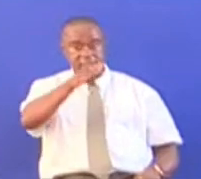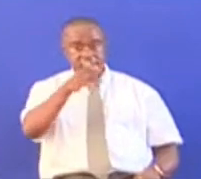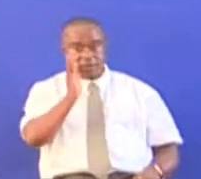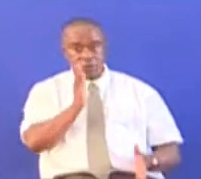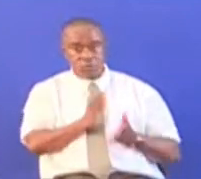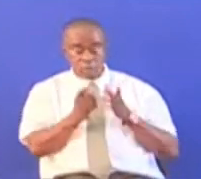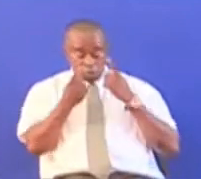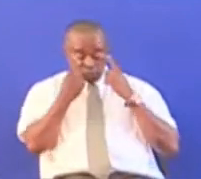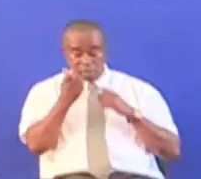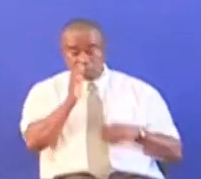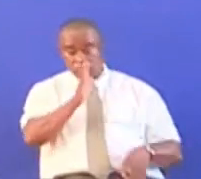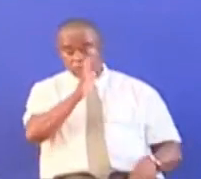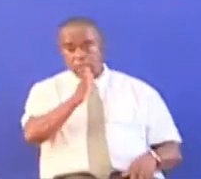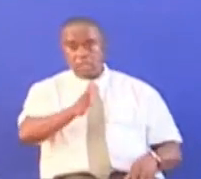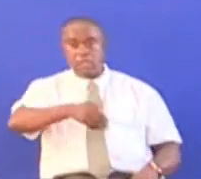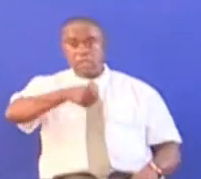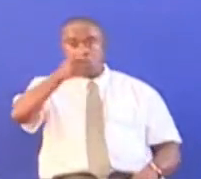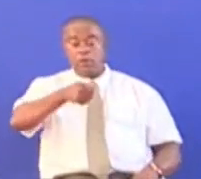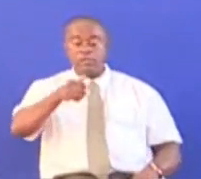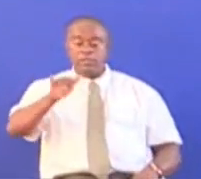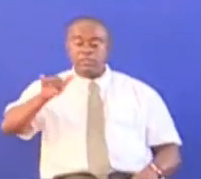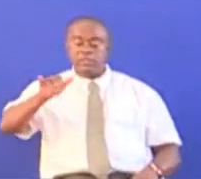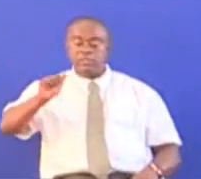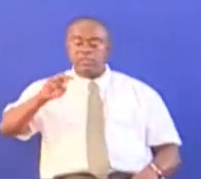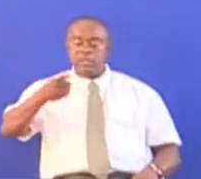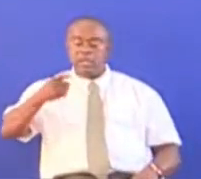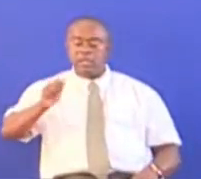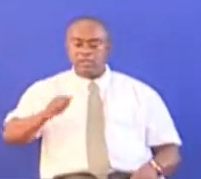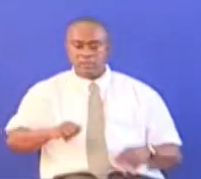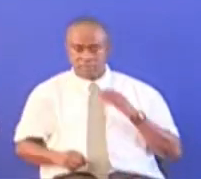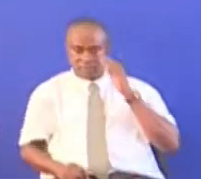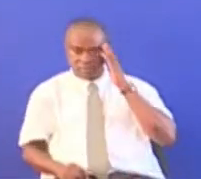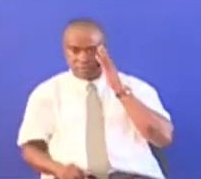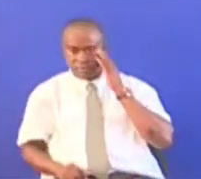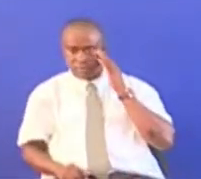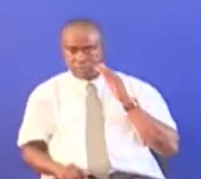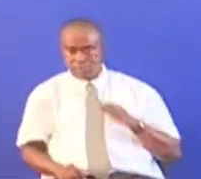zimeonekana matunda yake. Hongereni sana Dar es Salaam Yanga Afrika.